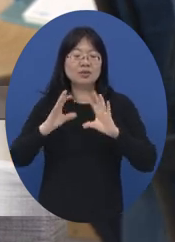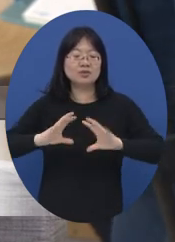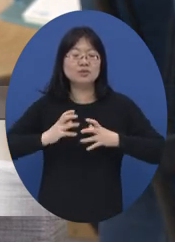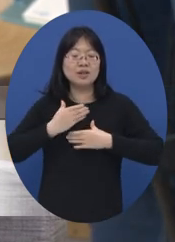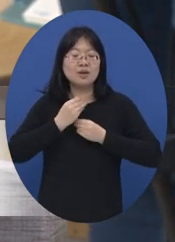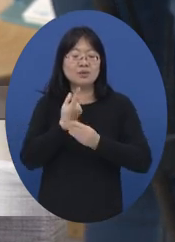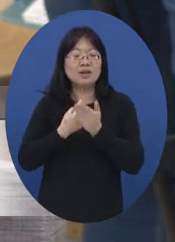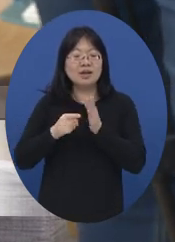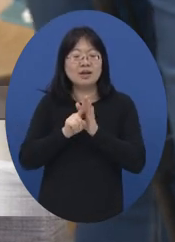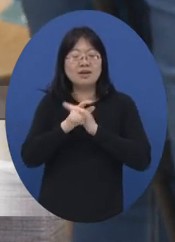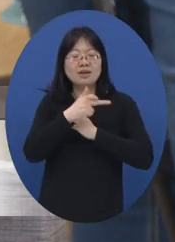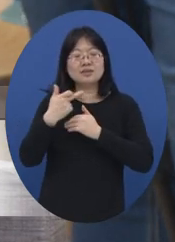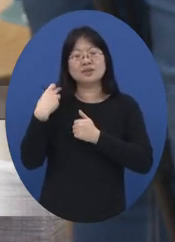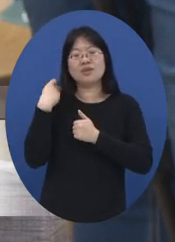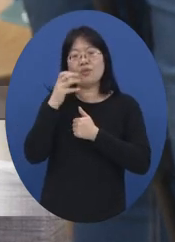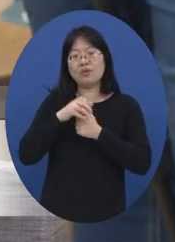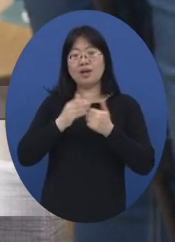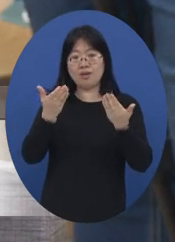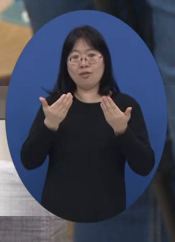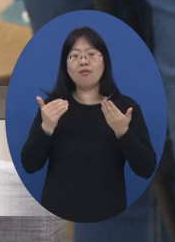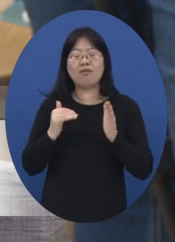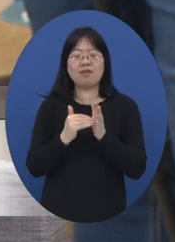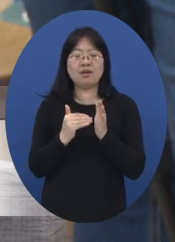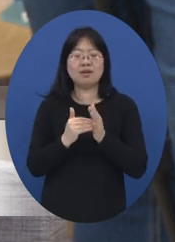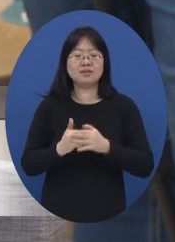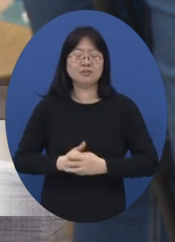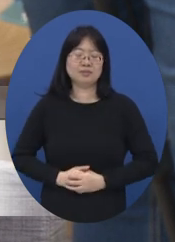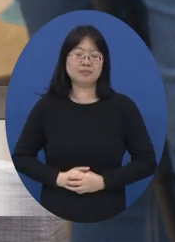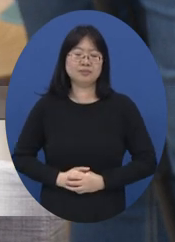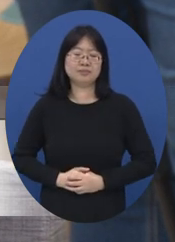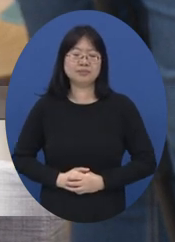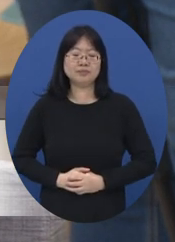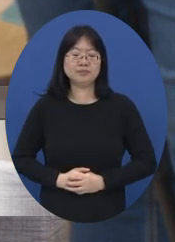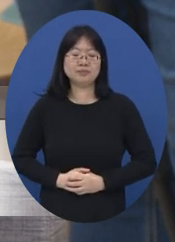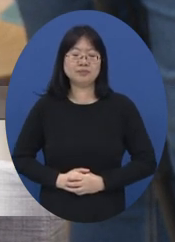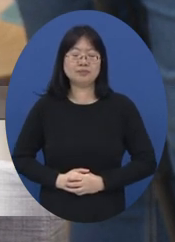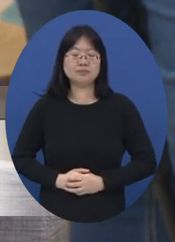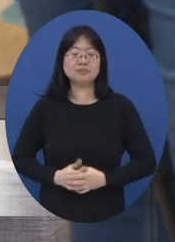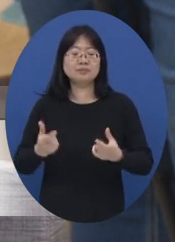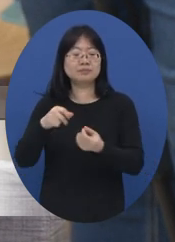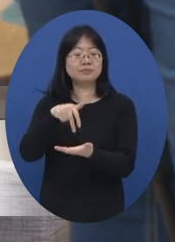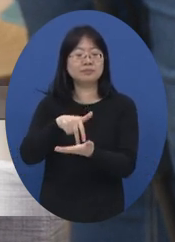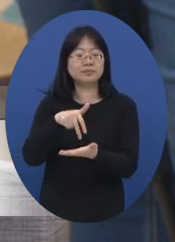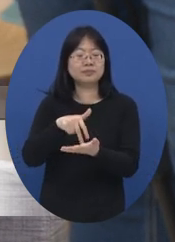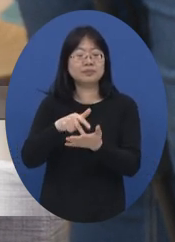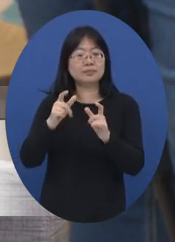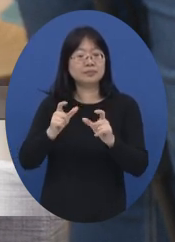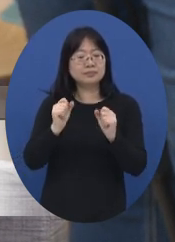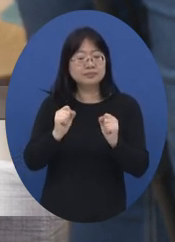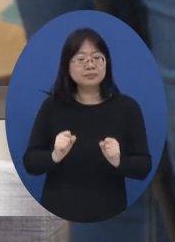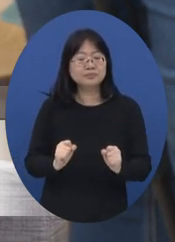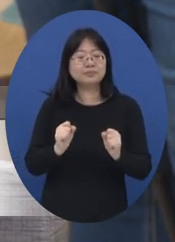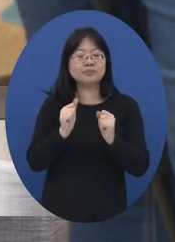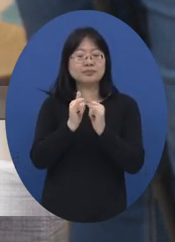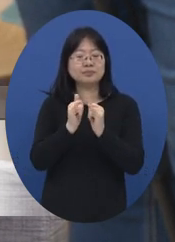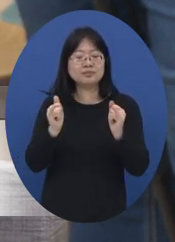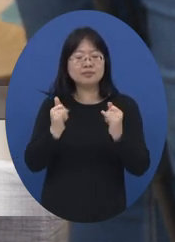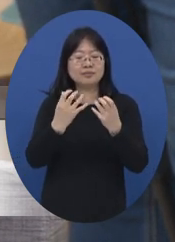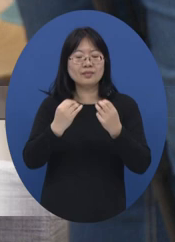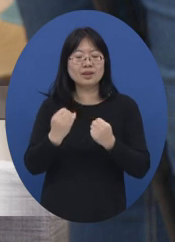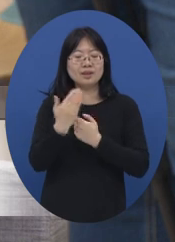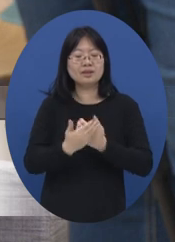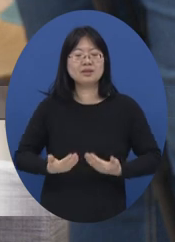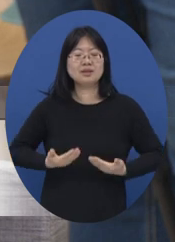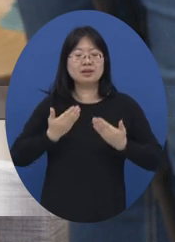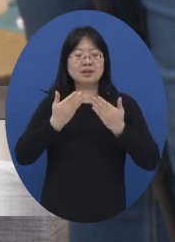그동안에 국가 안보를 위해서 큰 역할을 담당해 주셨다. 그런 측면에서 지역에 계신